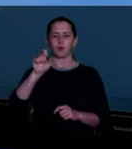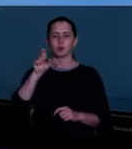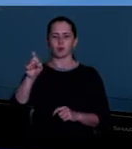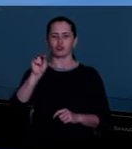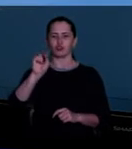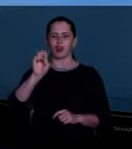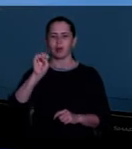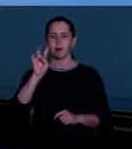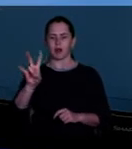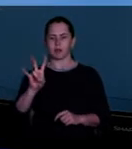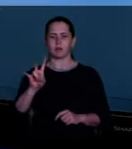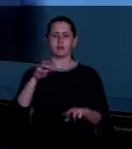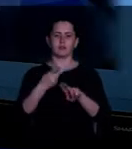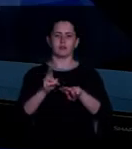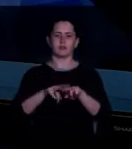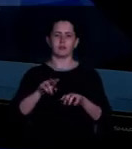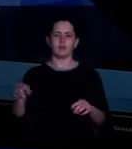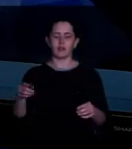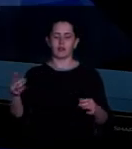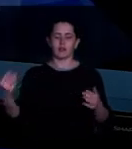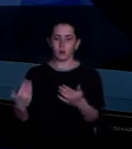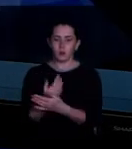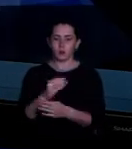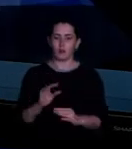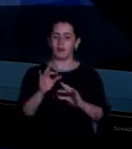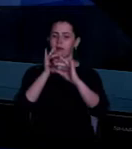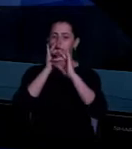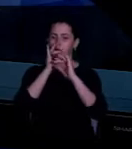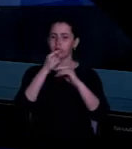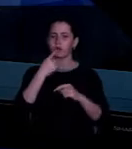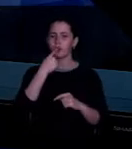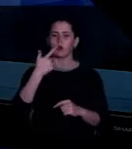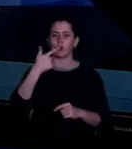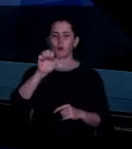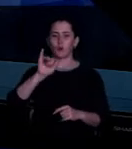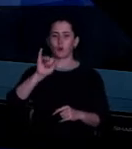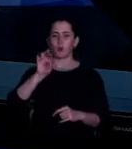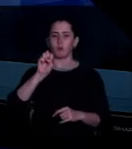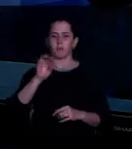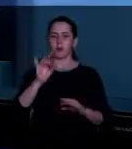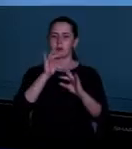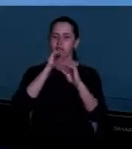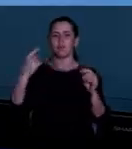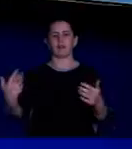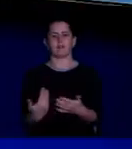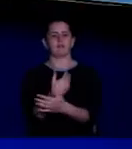снова зазвучит, лишь поднесешь тот най губам.